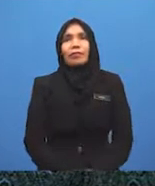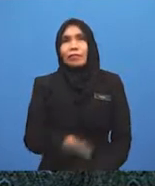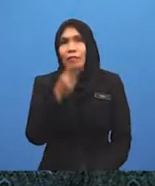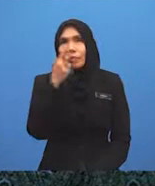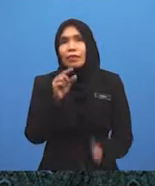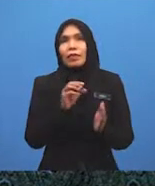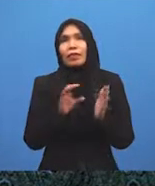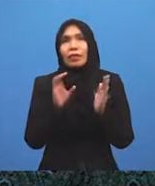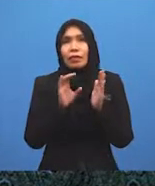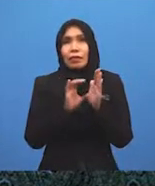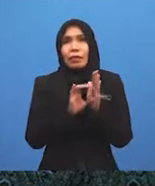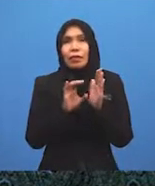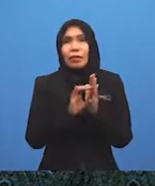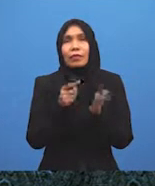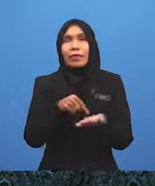ini.